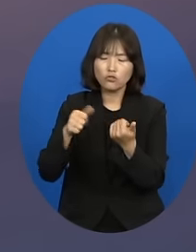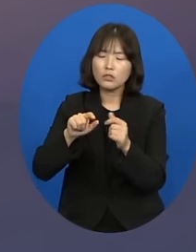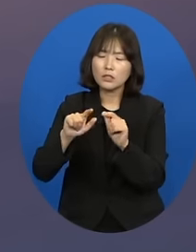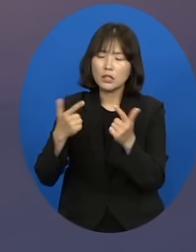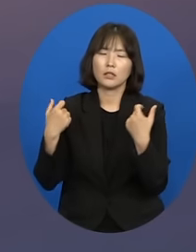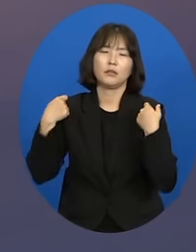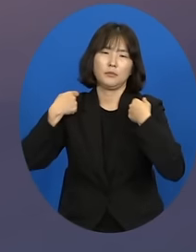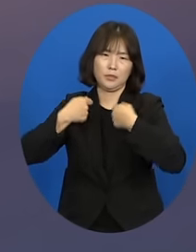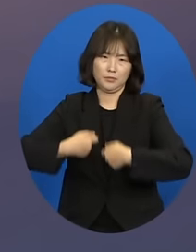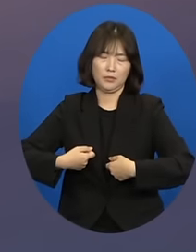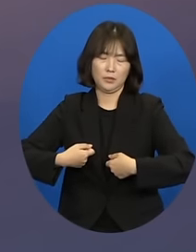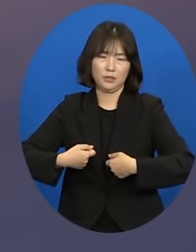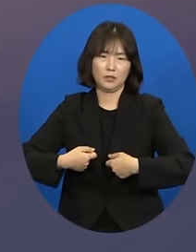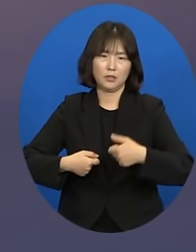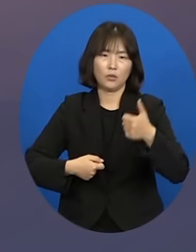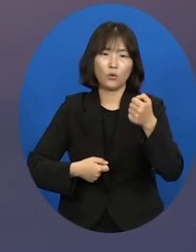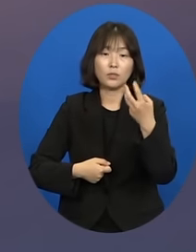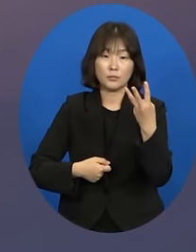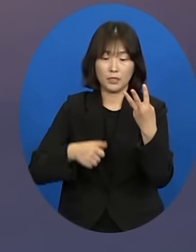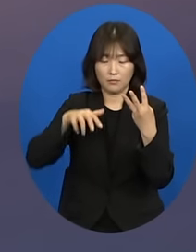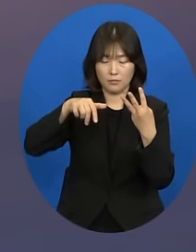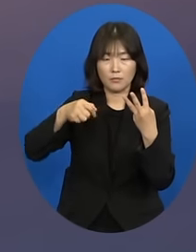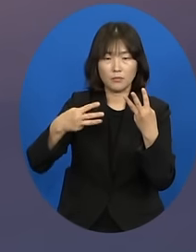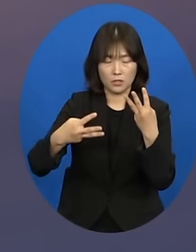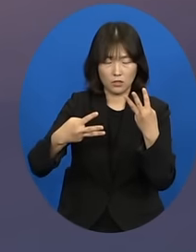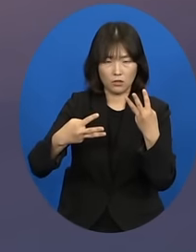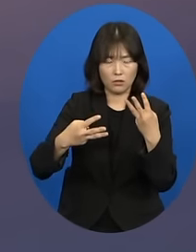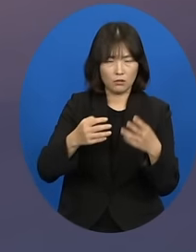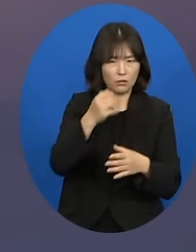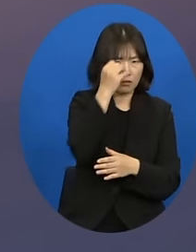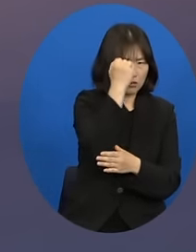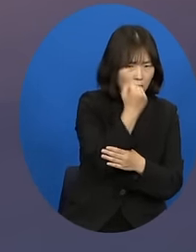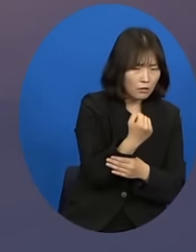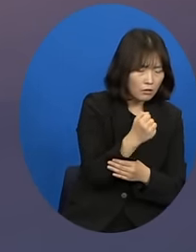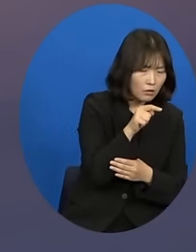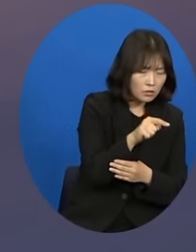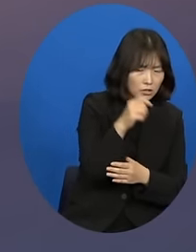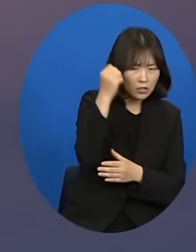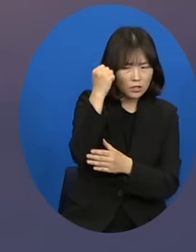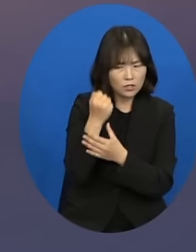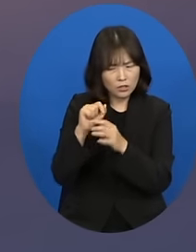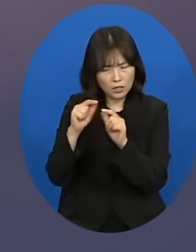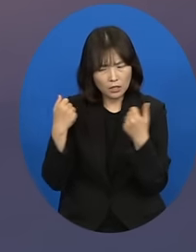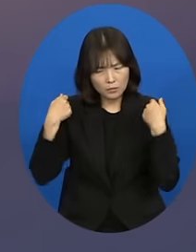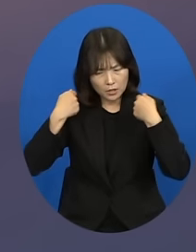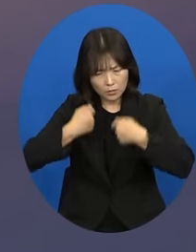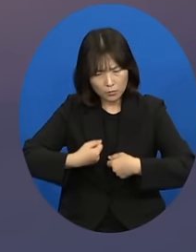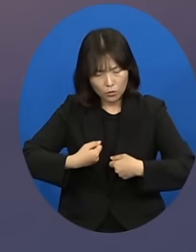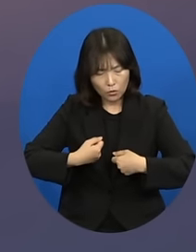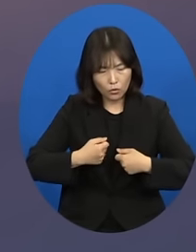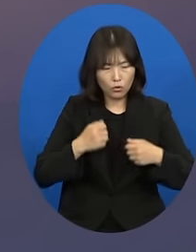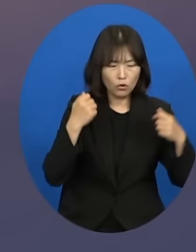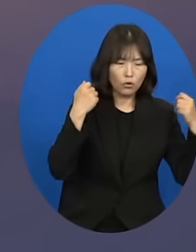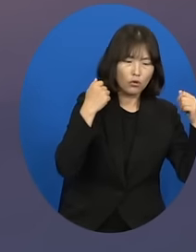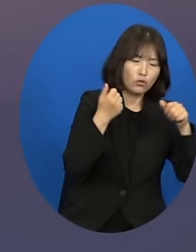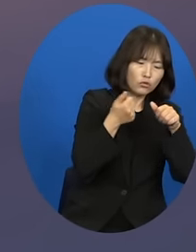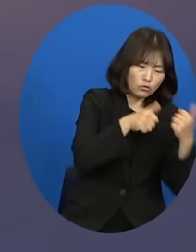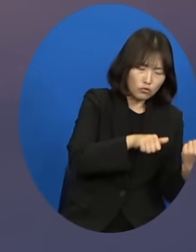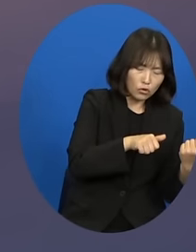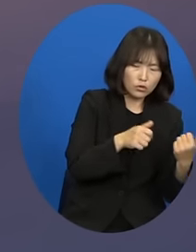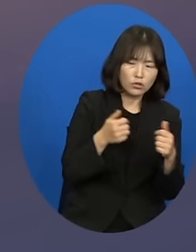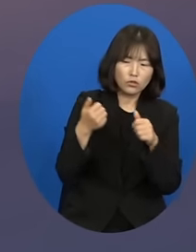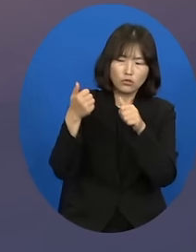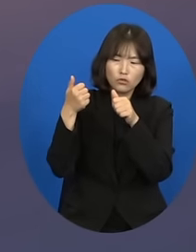53절 이 썩을 것이 썩지 아니함을 입고 죽을 것이 죽지 아니함을 입을 때에는